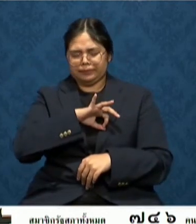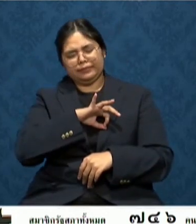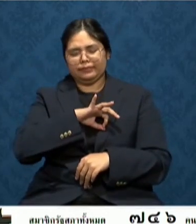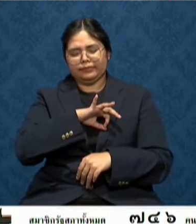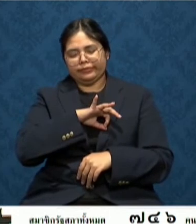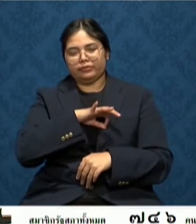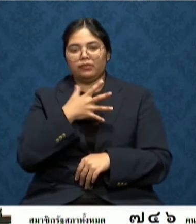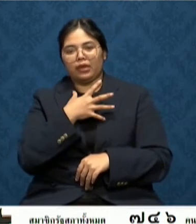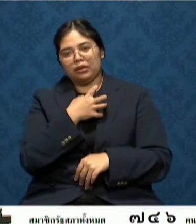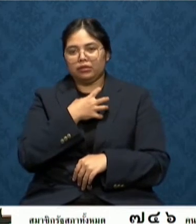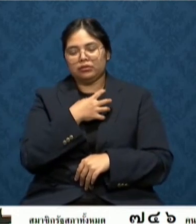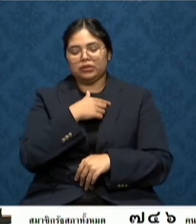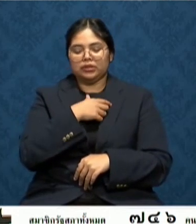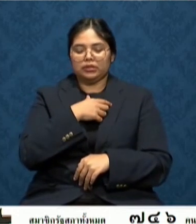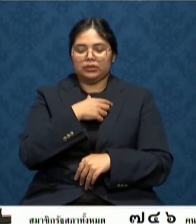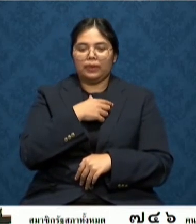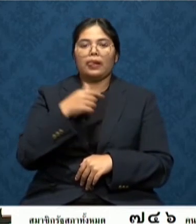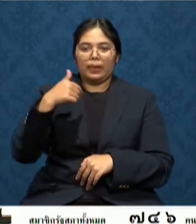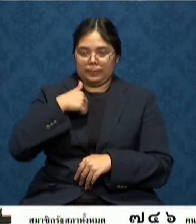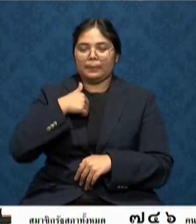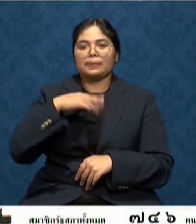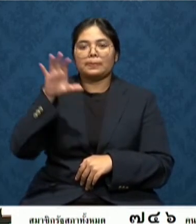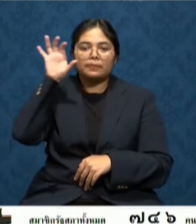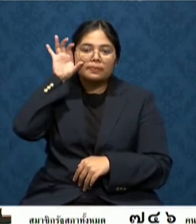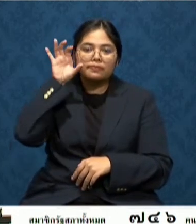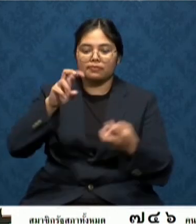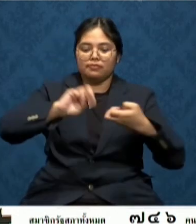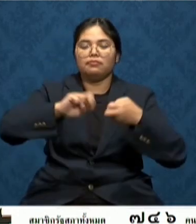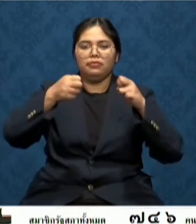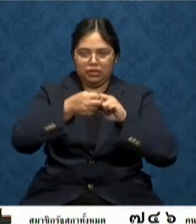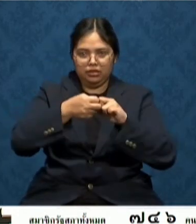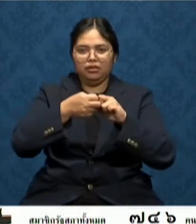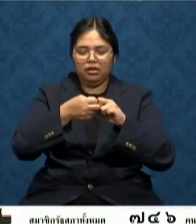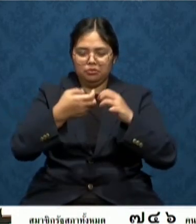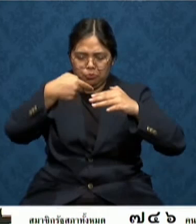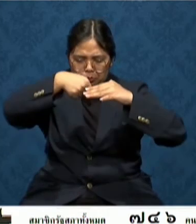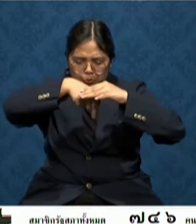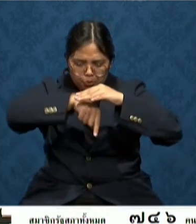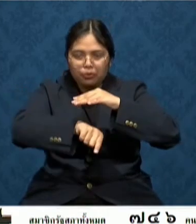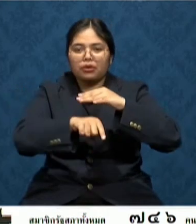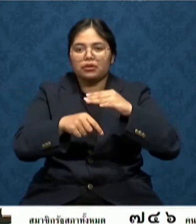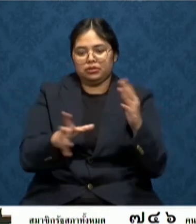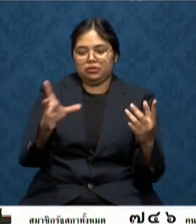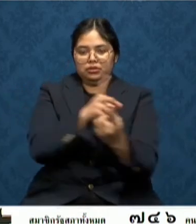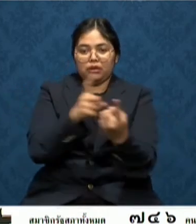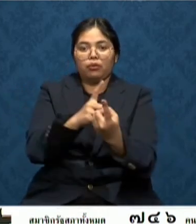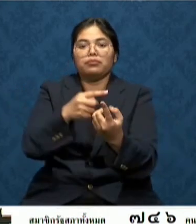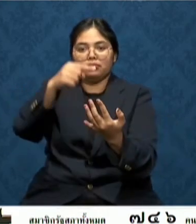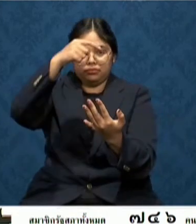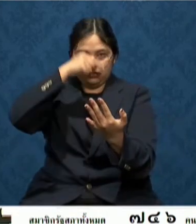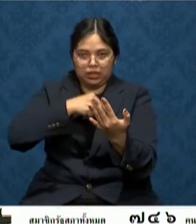เป็อะไรที่ผมเชื่อวเป็มัหาใหญ่ที่ฟงลากลึกในสัคมไทย